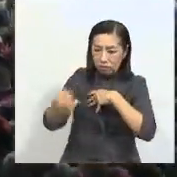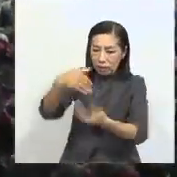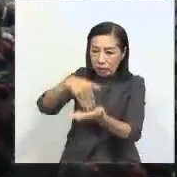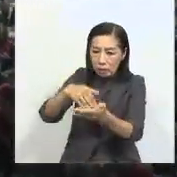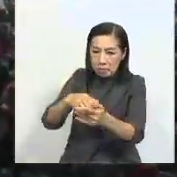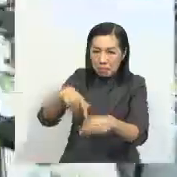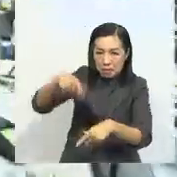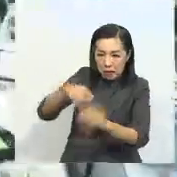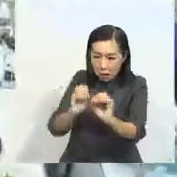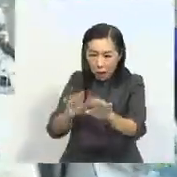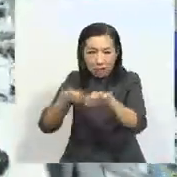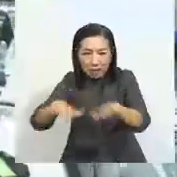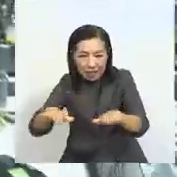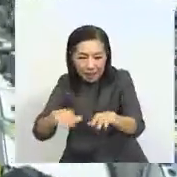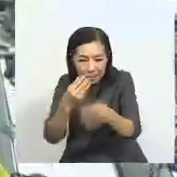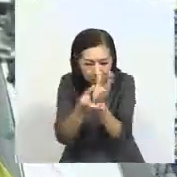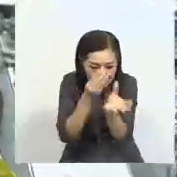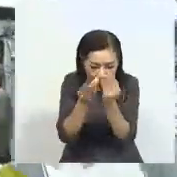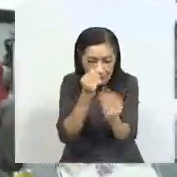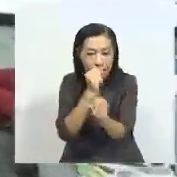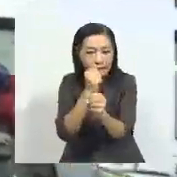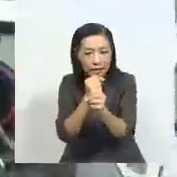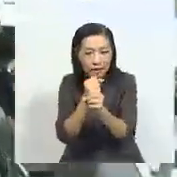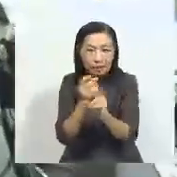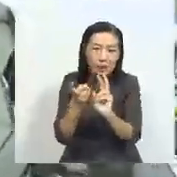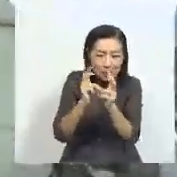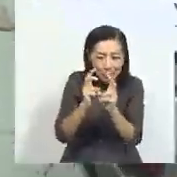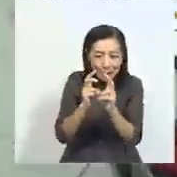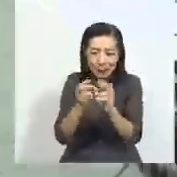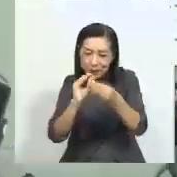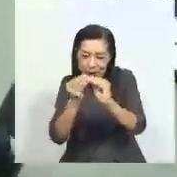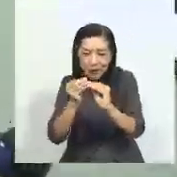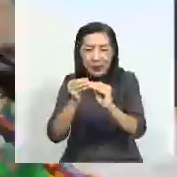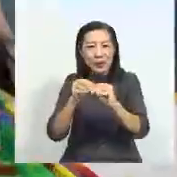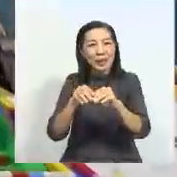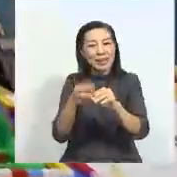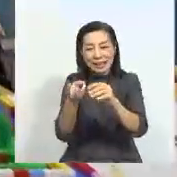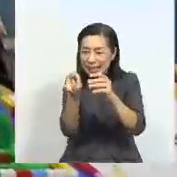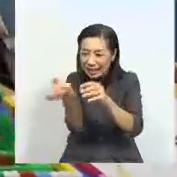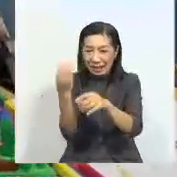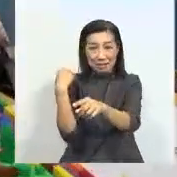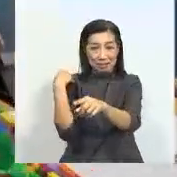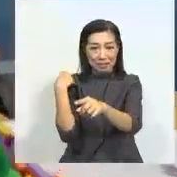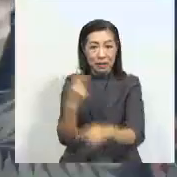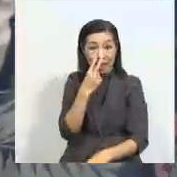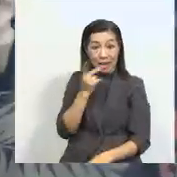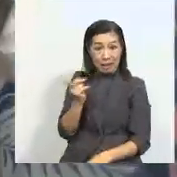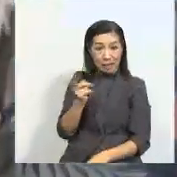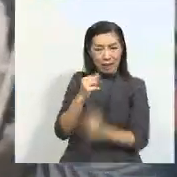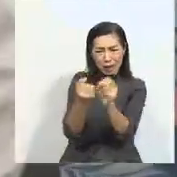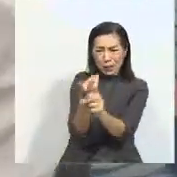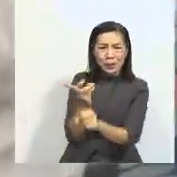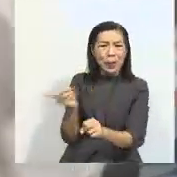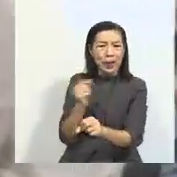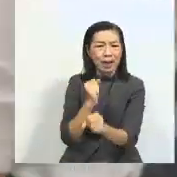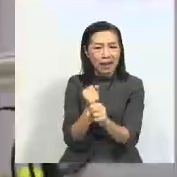เด็กๆกับตัวน้อยๆก็ไปเรียนกันแล้วนะคะสำหรับอุปกรณ์เครื่องไม้เครื่องมือแล้วก็ประดิษฐ์หุ่นยนต์แบบนี้นะคะ และที่สำคัญทำให้น้องๆรู้จักเรื่องของการ